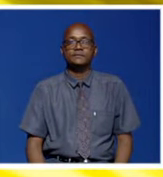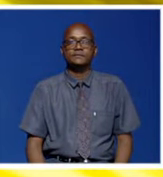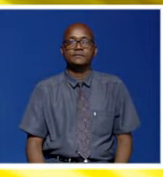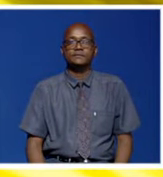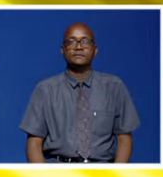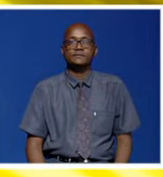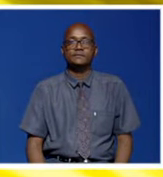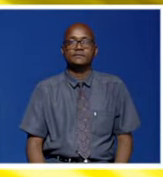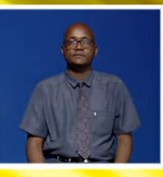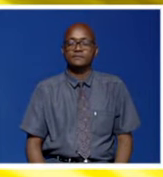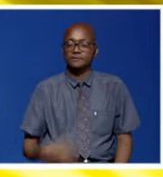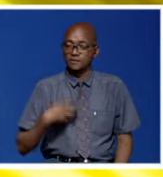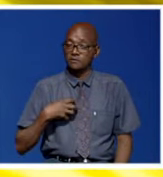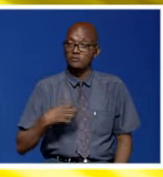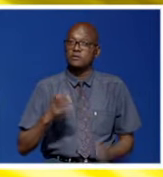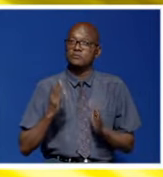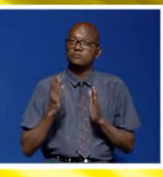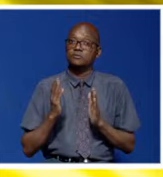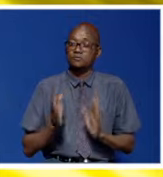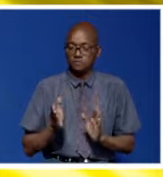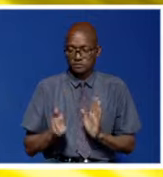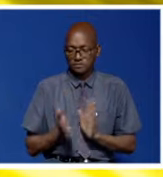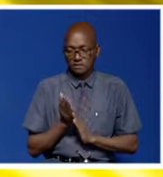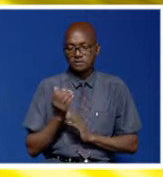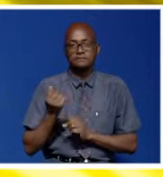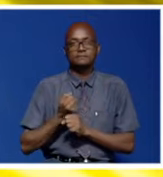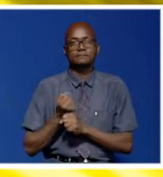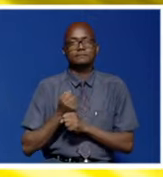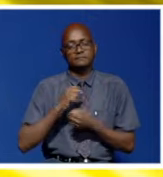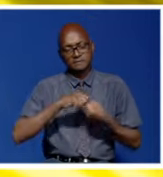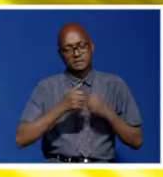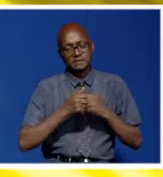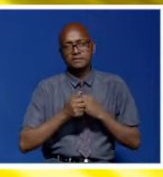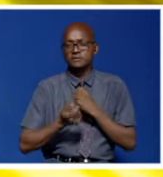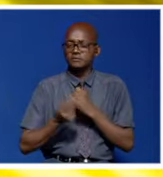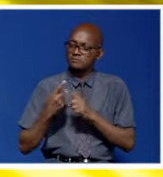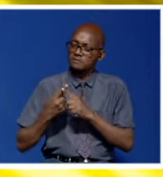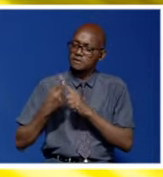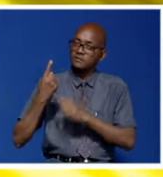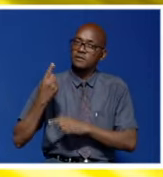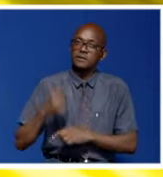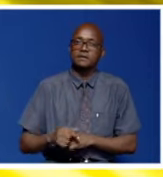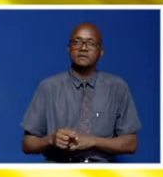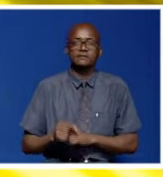ameanza kazi ya kushughulikia matatizo mara moja.